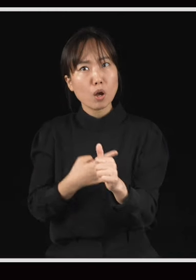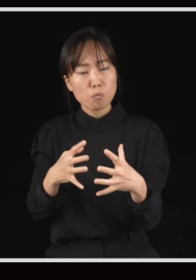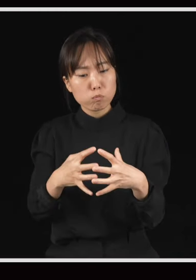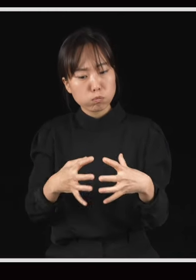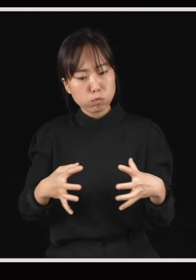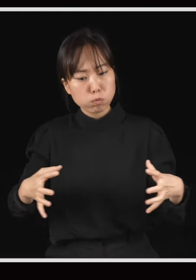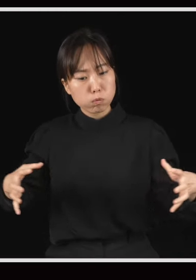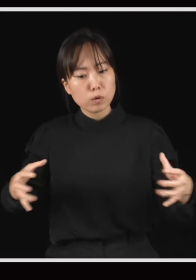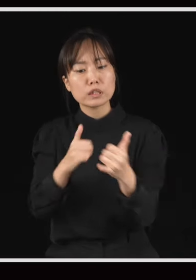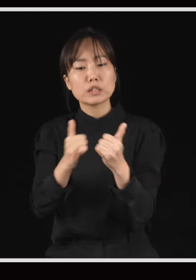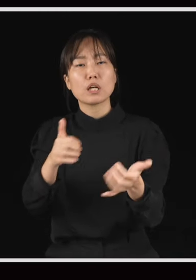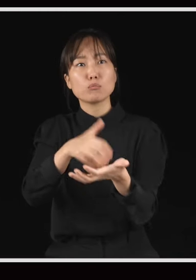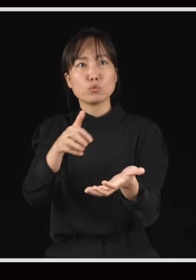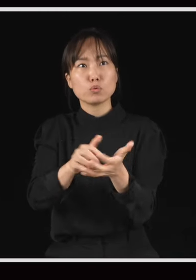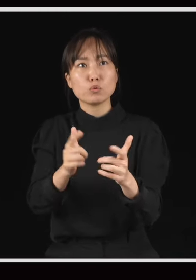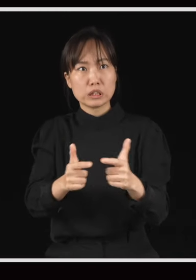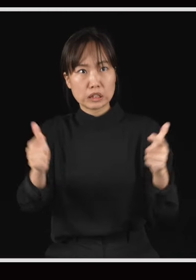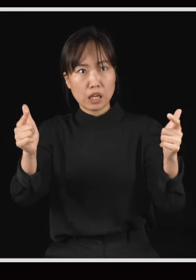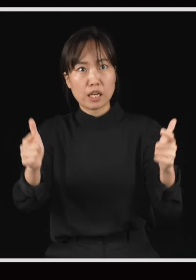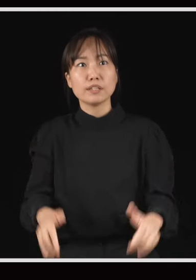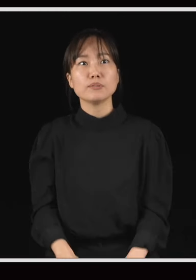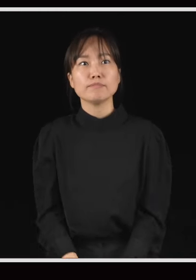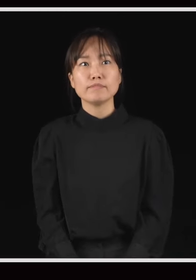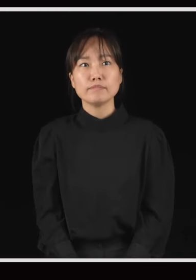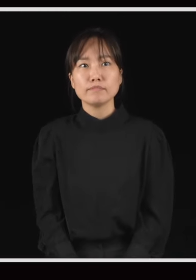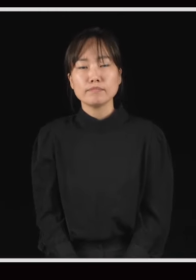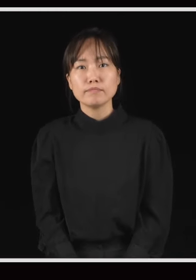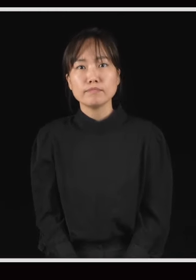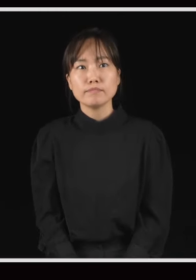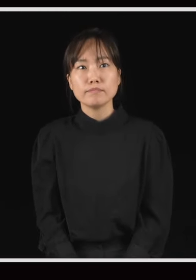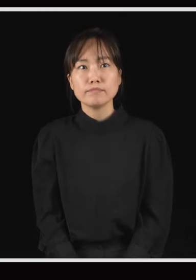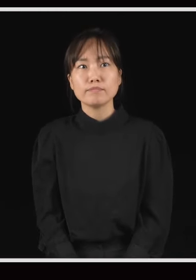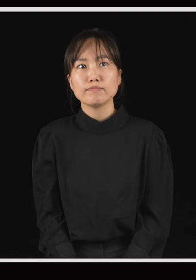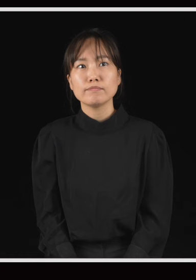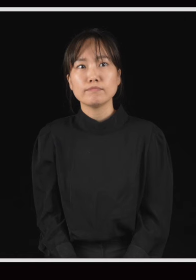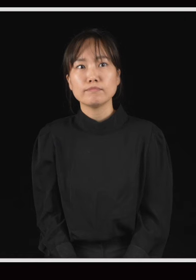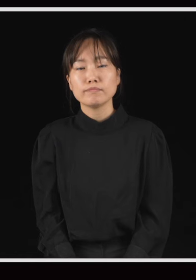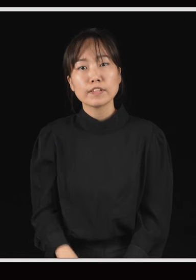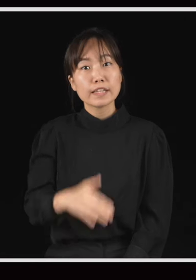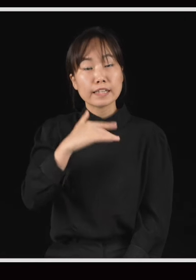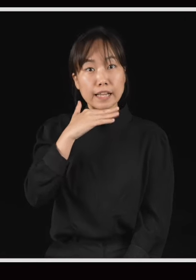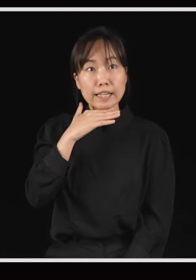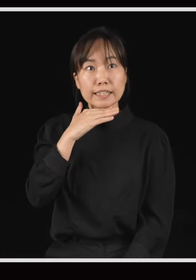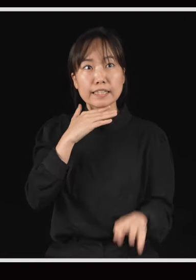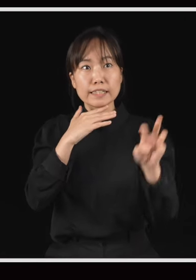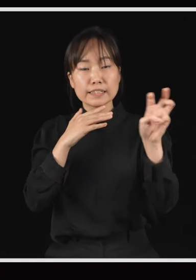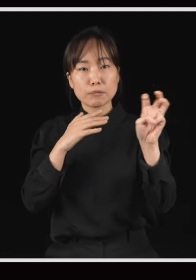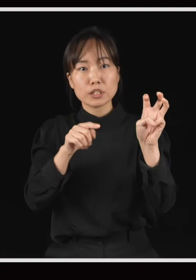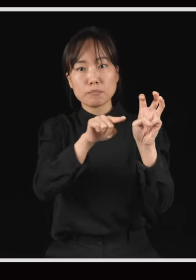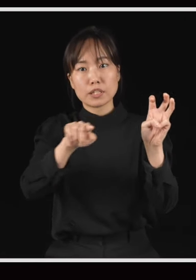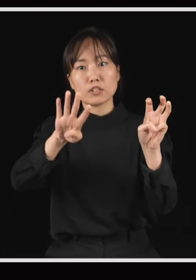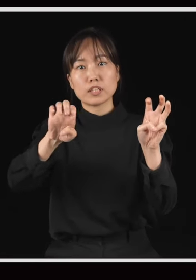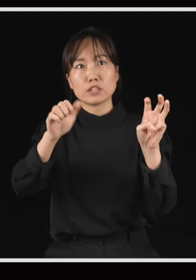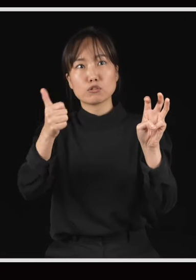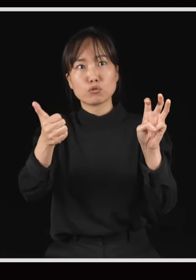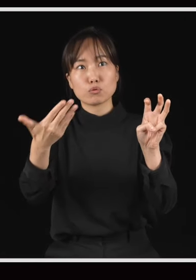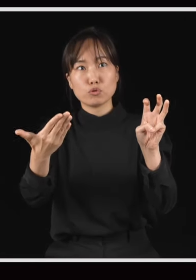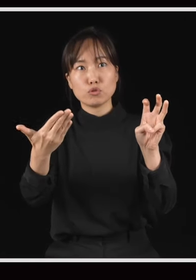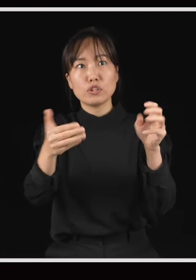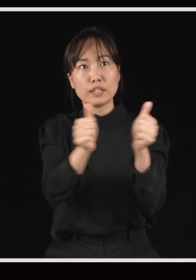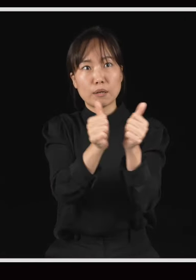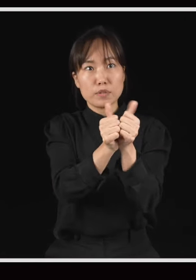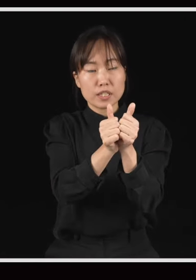그런 결과로 비만의 유병률이 굉장히 빠르게 증가되고 있습니다. 특히 보면 30에서 49세 같은